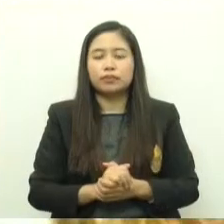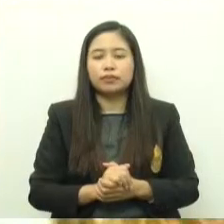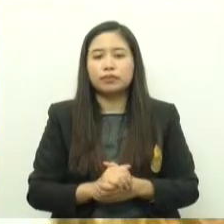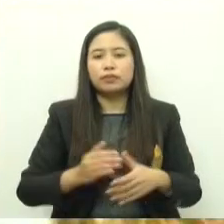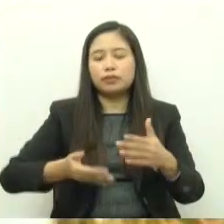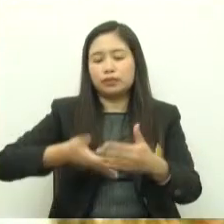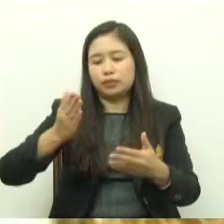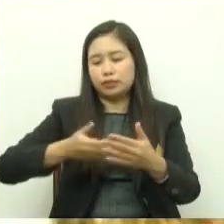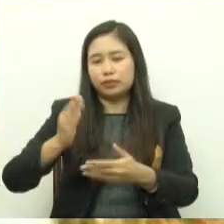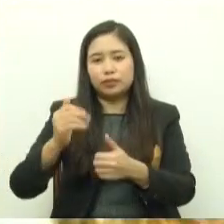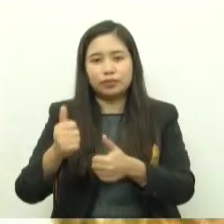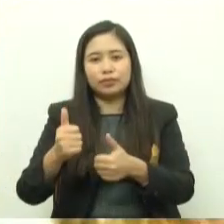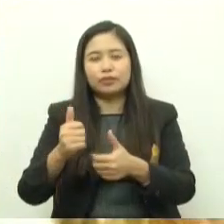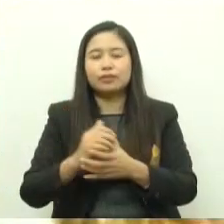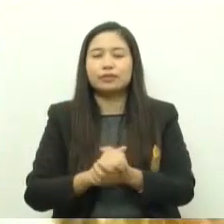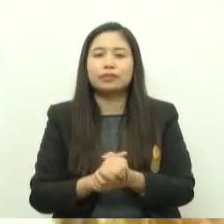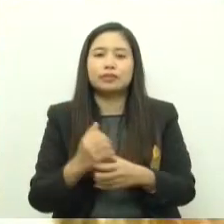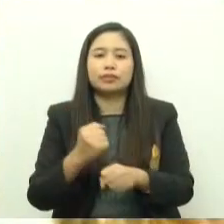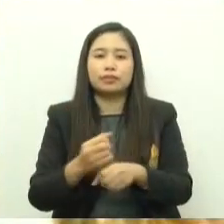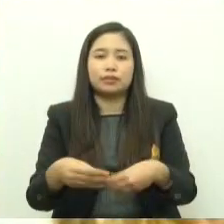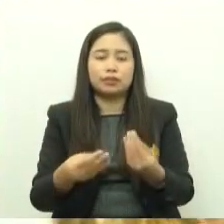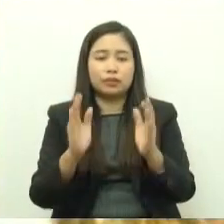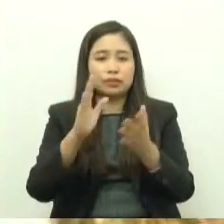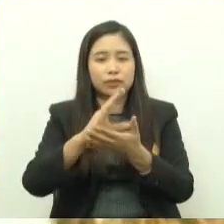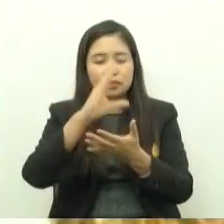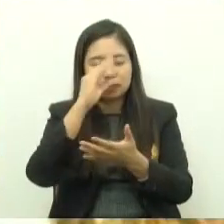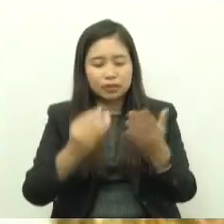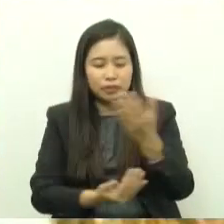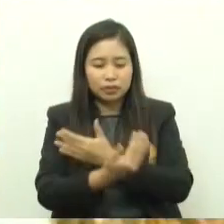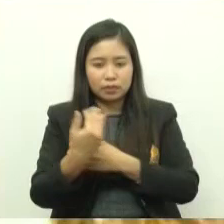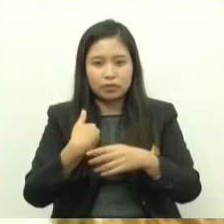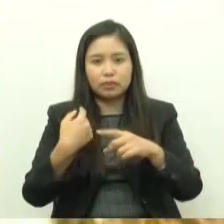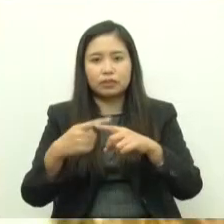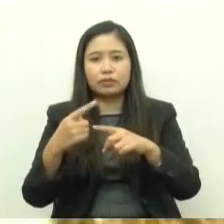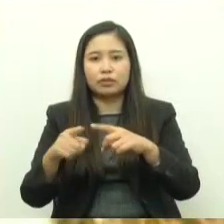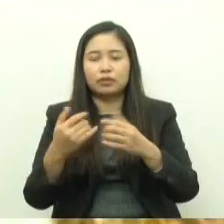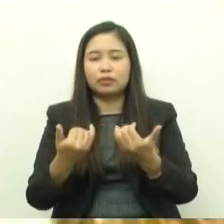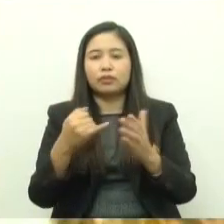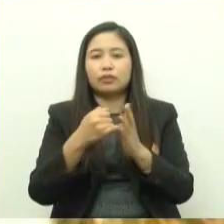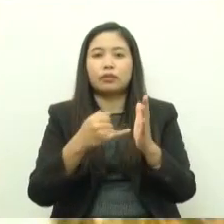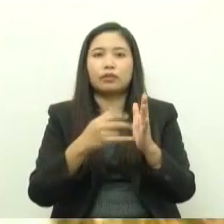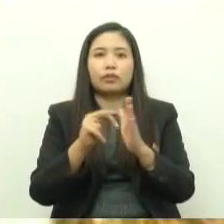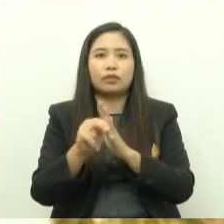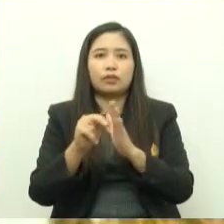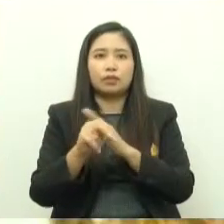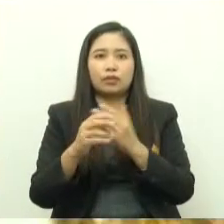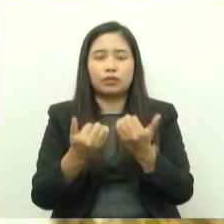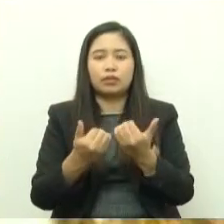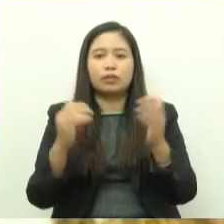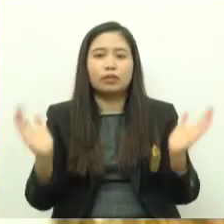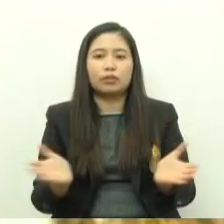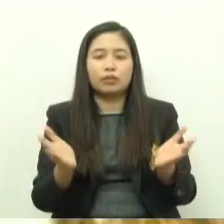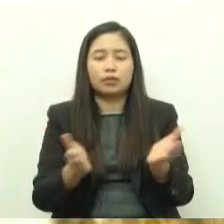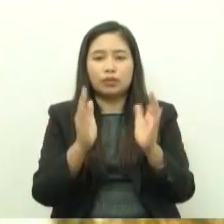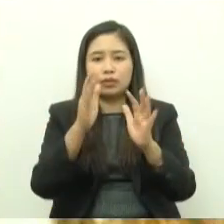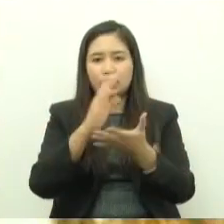สำเร็จนะคะสามารถทำให้นักเรียนได้รับโอกาสต่างๆนะคะสำหรับทางสพมแล้วเนี่ยการส่งเสริมให้นักเรียน